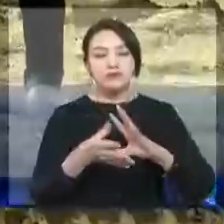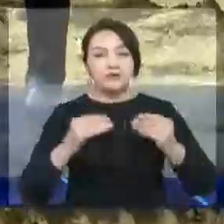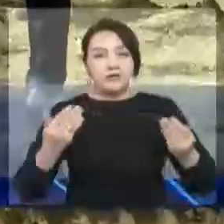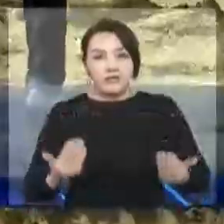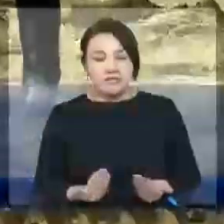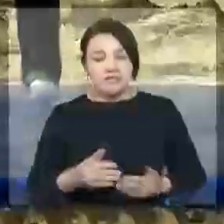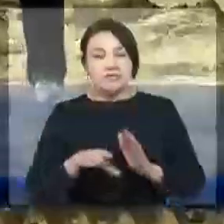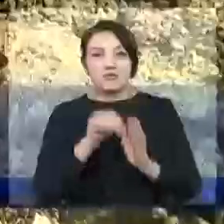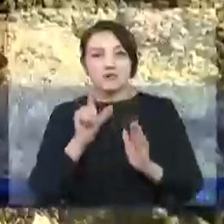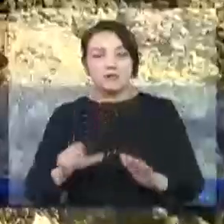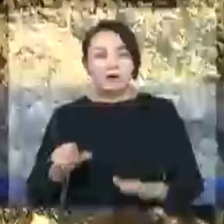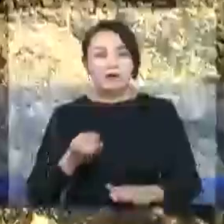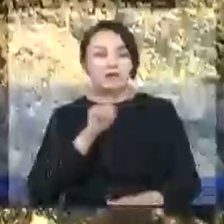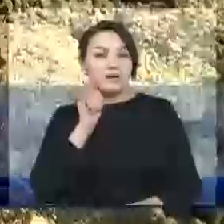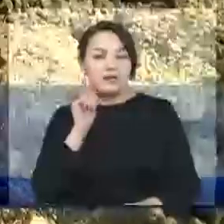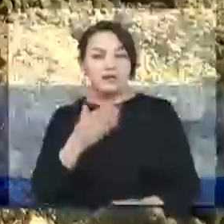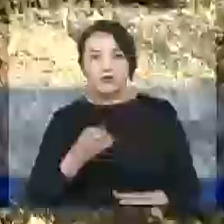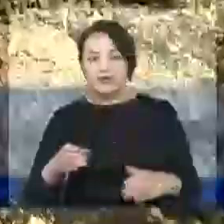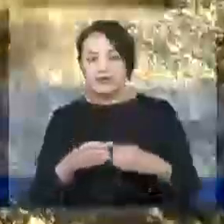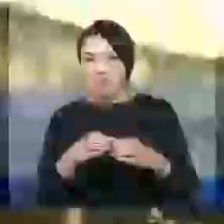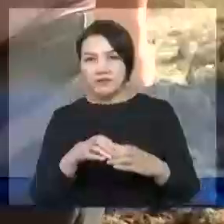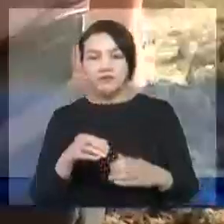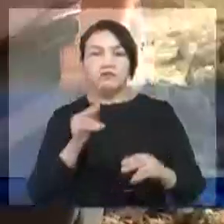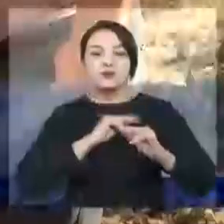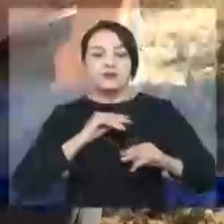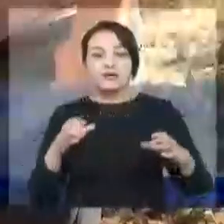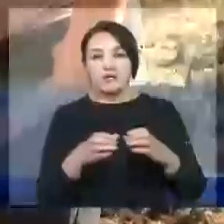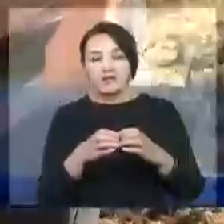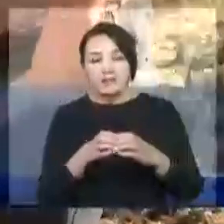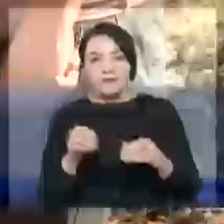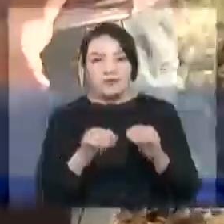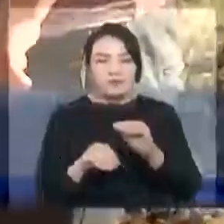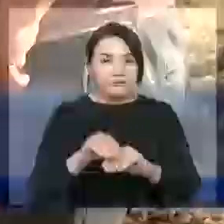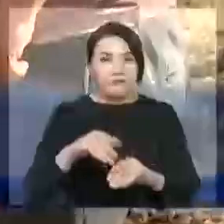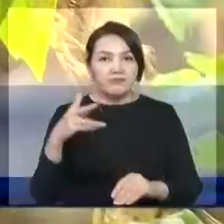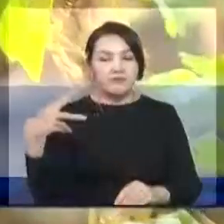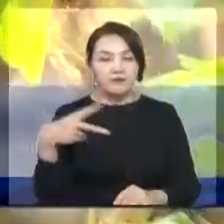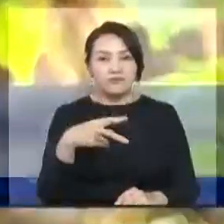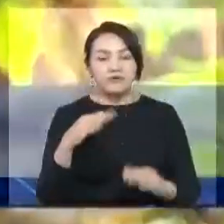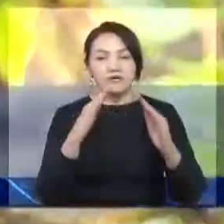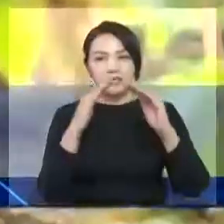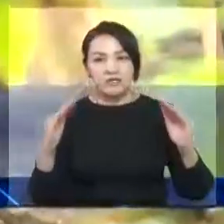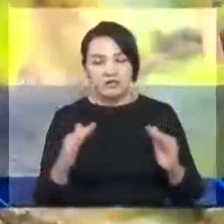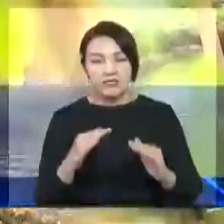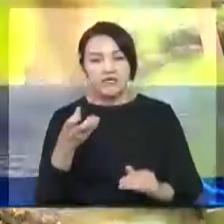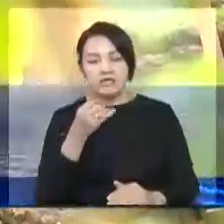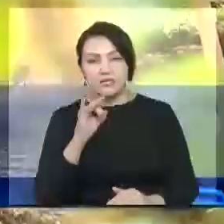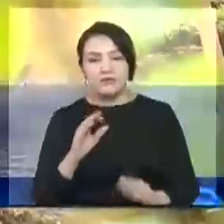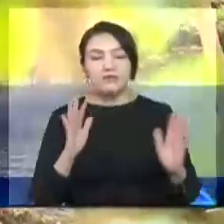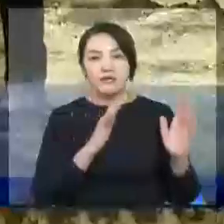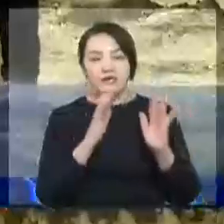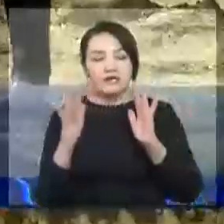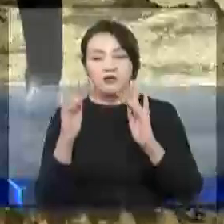региона, депутаты, молодежные организации, предприятия, трудовые коллективы высадили более 2000 елей и ясеней в